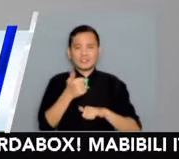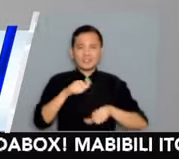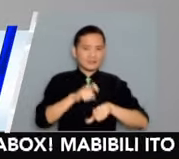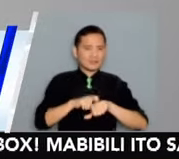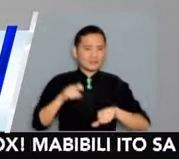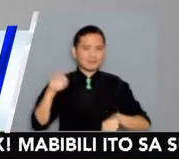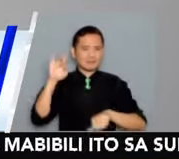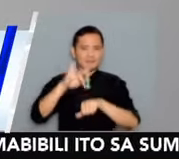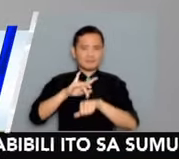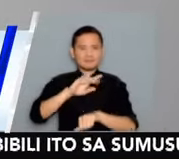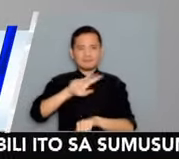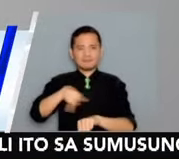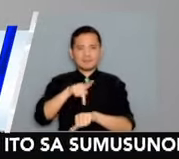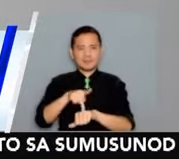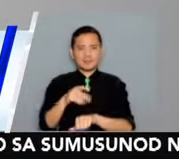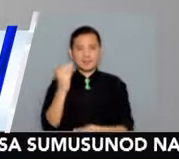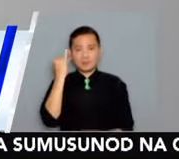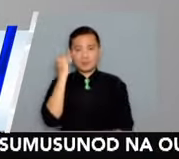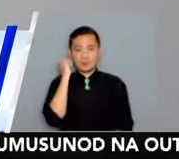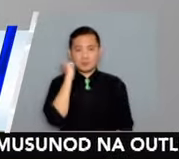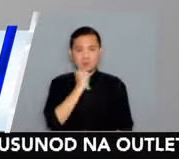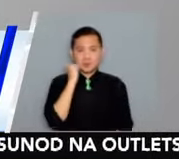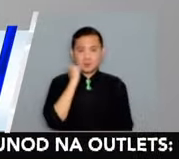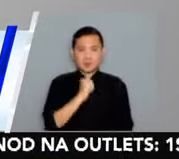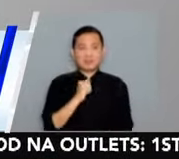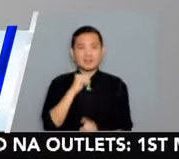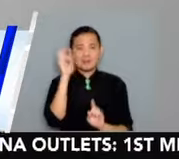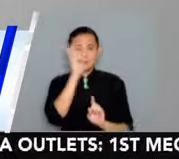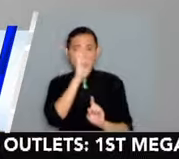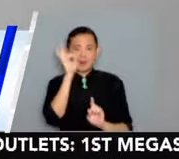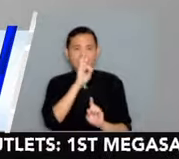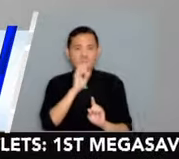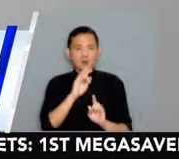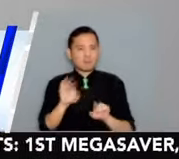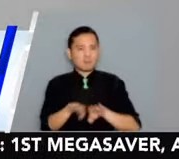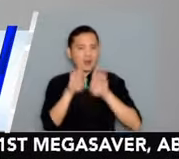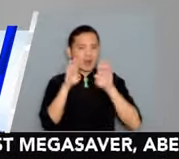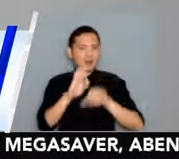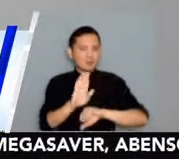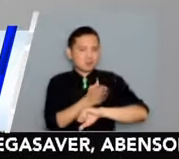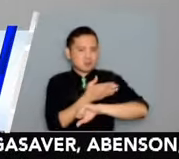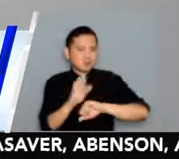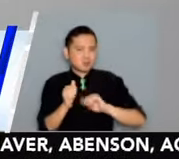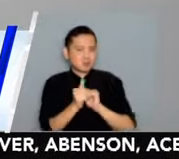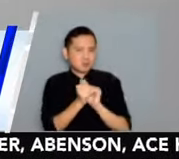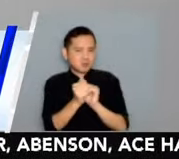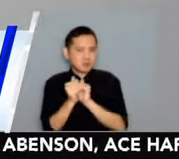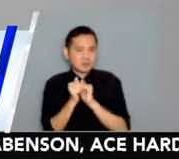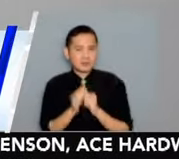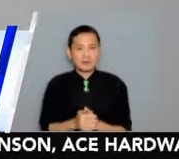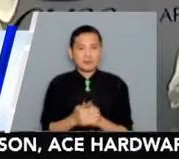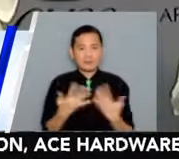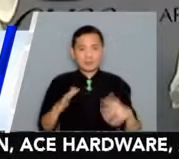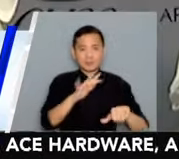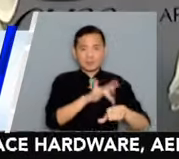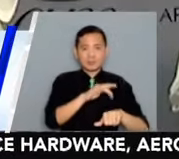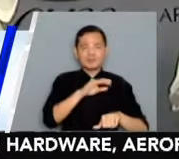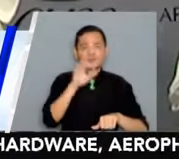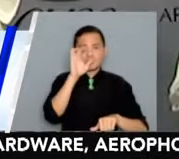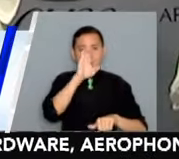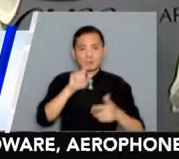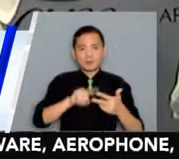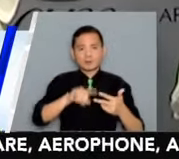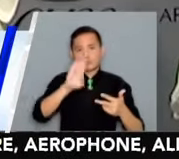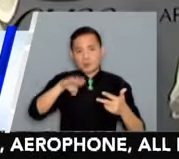siyang nakaka-encounter ng fellow Melody. Nakapunta na raw siya sa Cebu, Bohol, Apo Island at Mindoro. Masaya naman